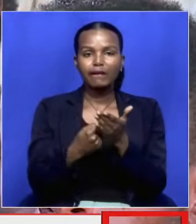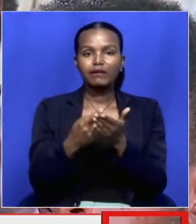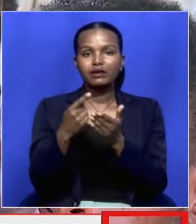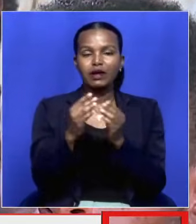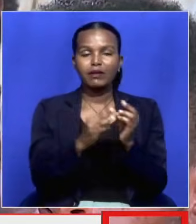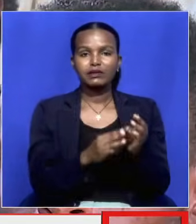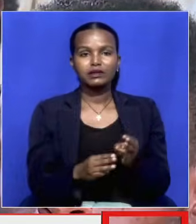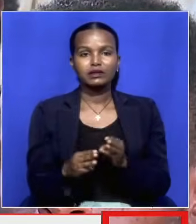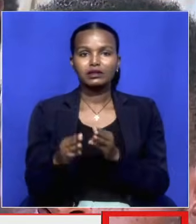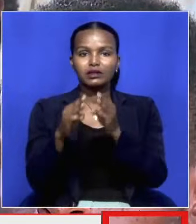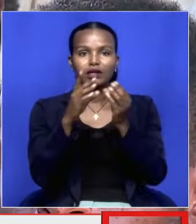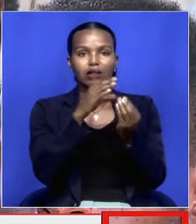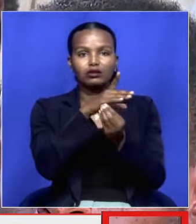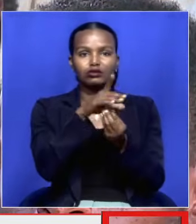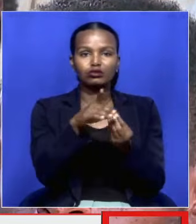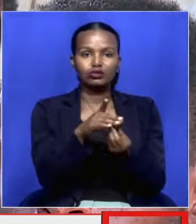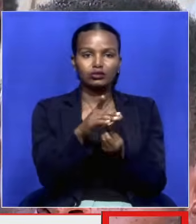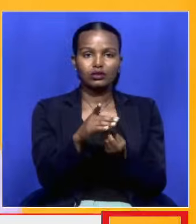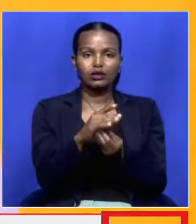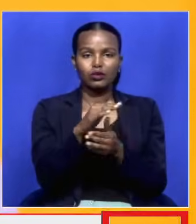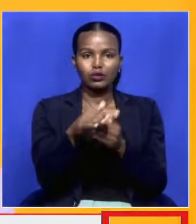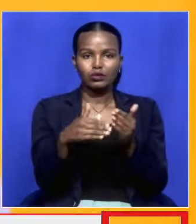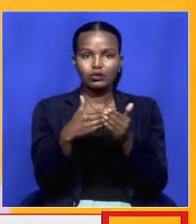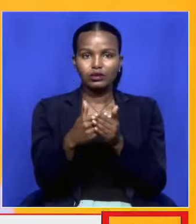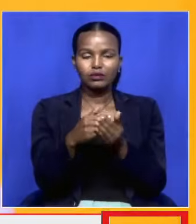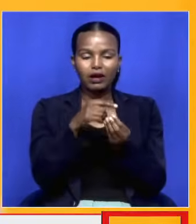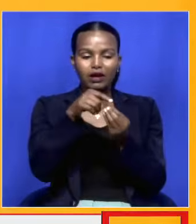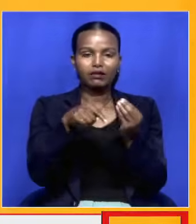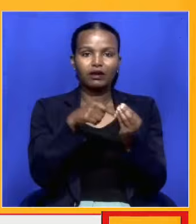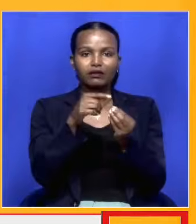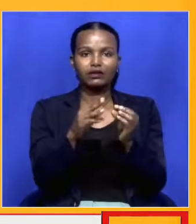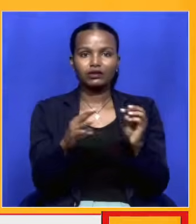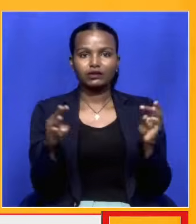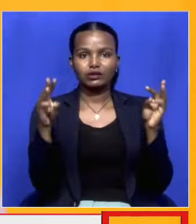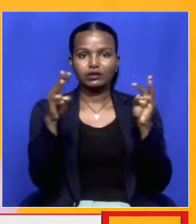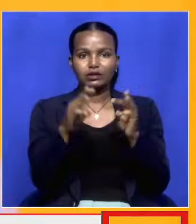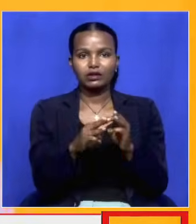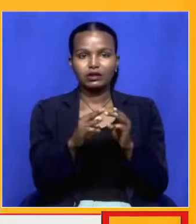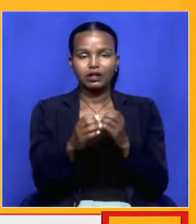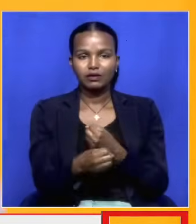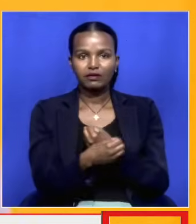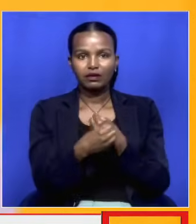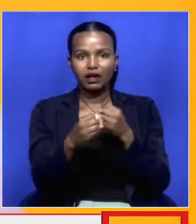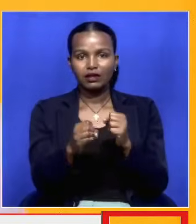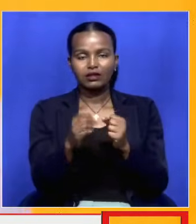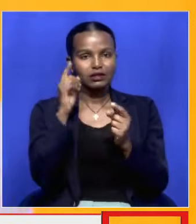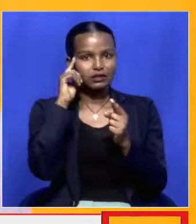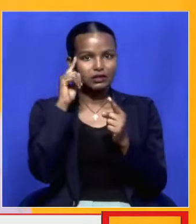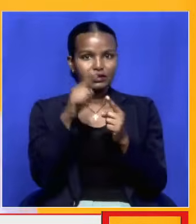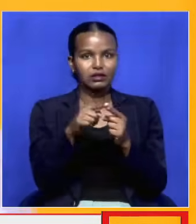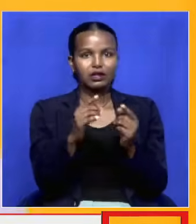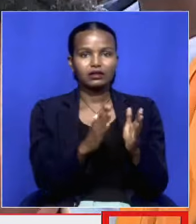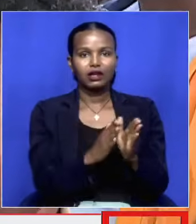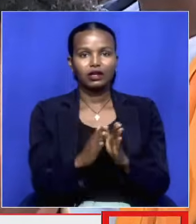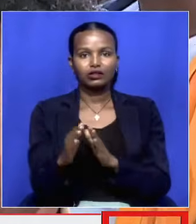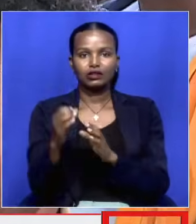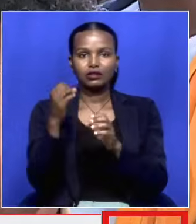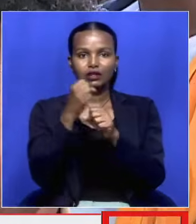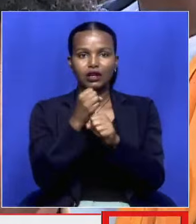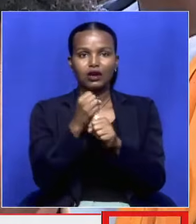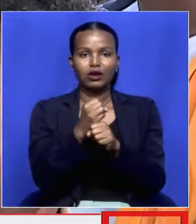መልኩ የክልሉን የሁሉንም ከባቢ ችግር ለመፍታት እቅድ አዘጋጅተን ስራ